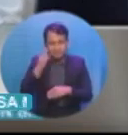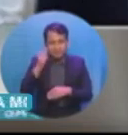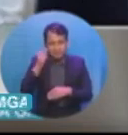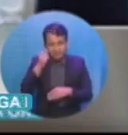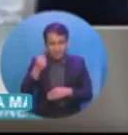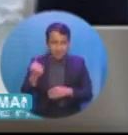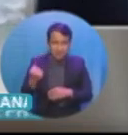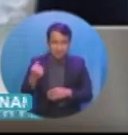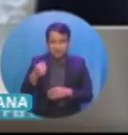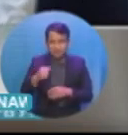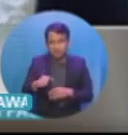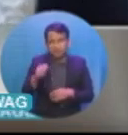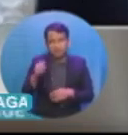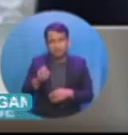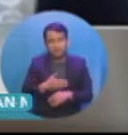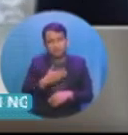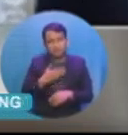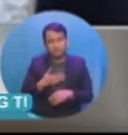Sarapin,